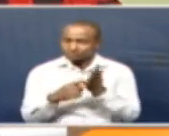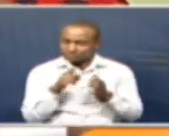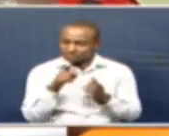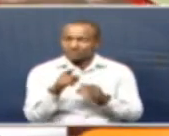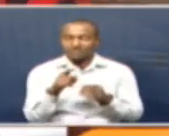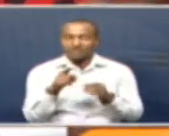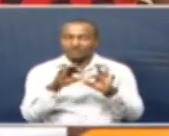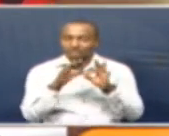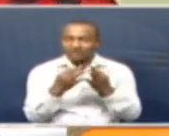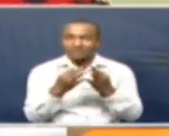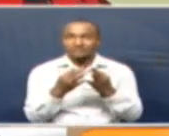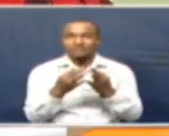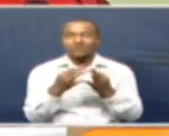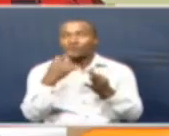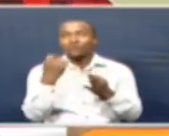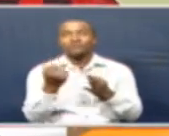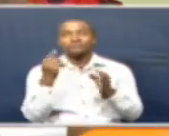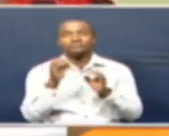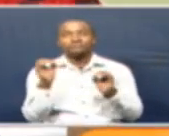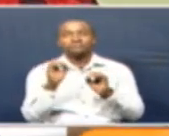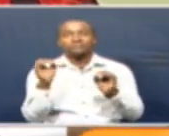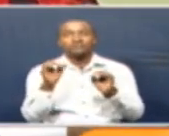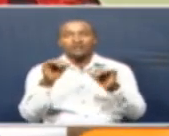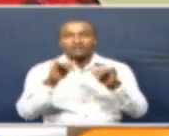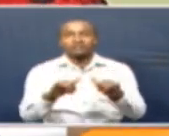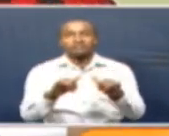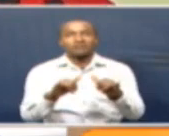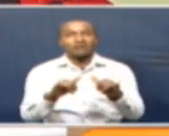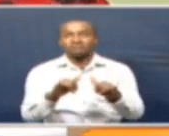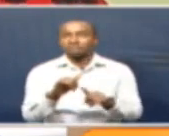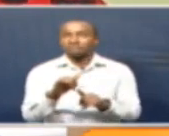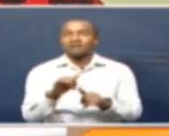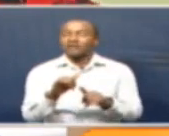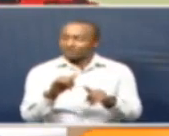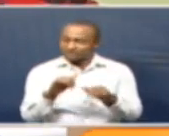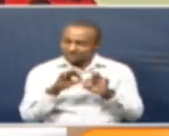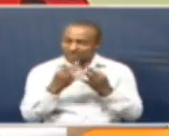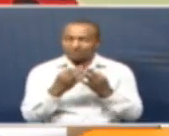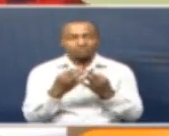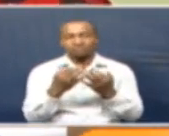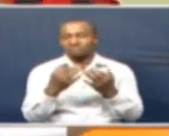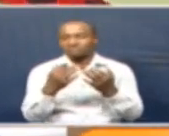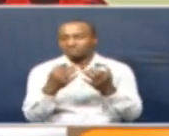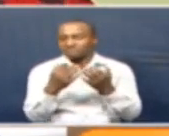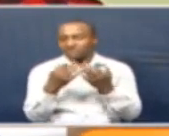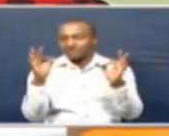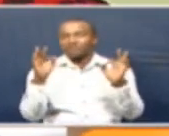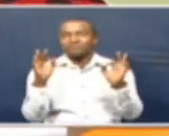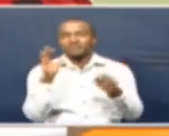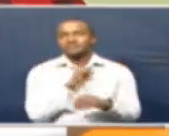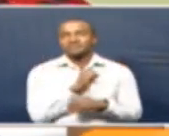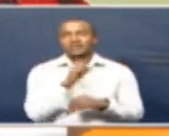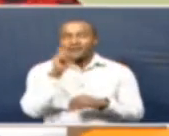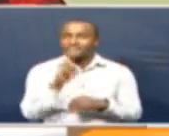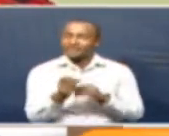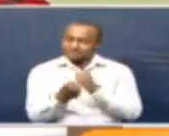mashemegi hao wageni wengine wasiweleweka ukoo kuketi ndani ya nyumba, wananyima wenye nyumba freedom. Kwa hivyo tuwe wawazi.